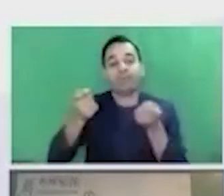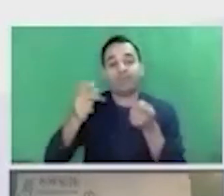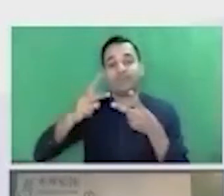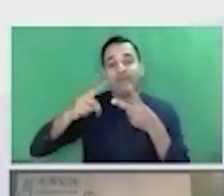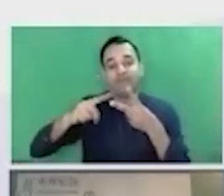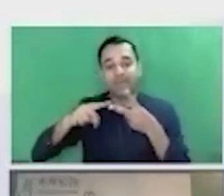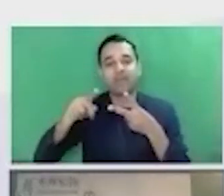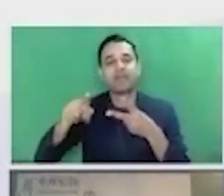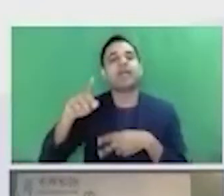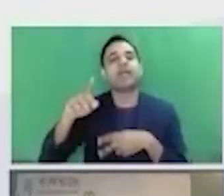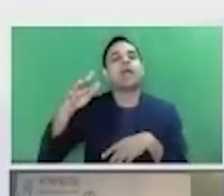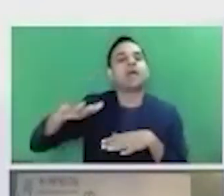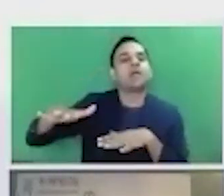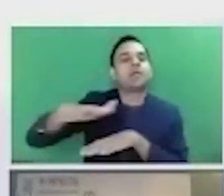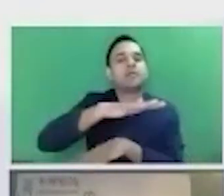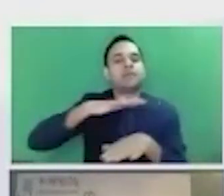ومدير أيضا في